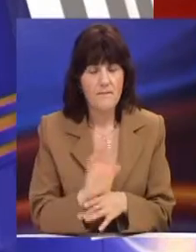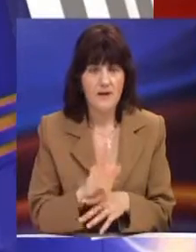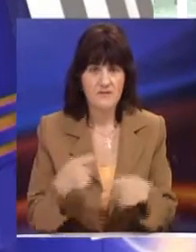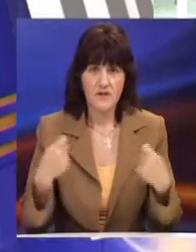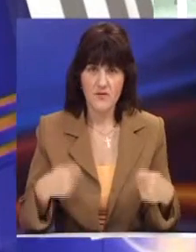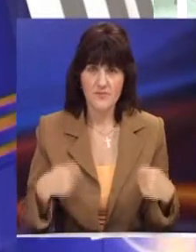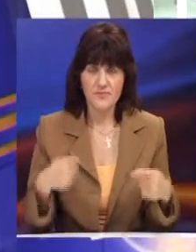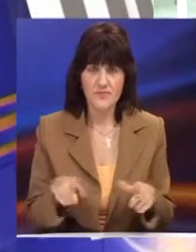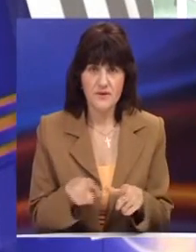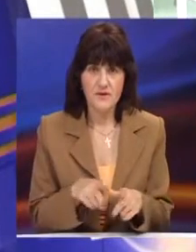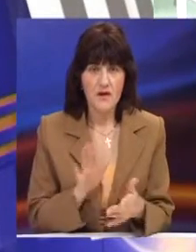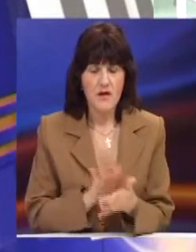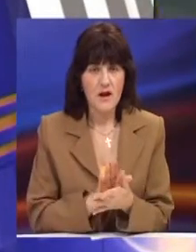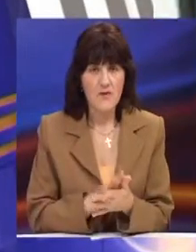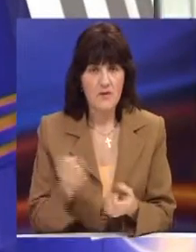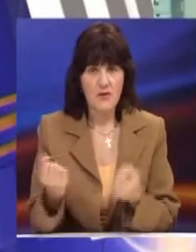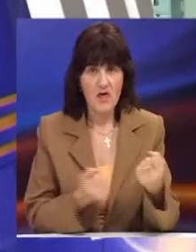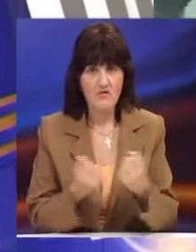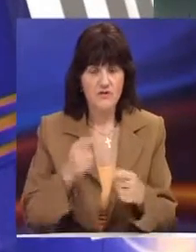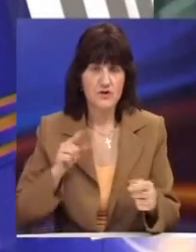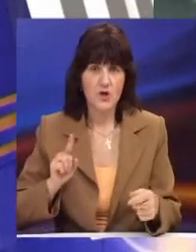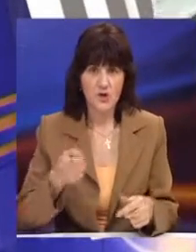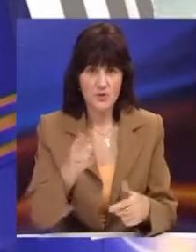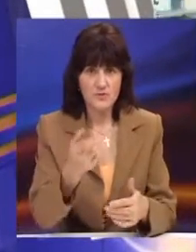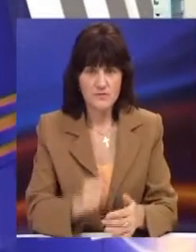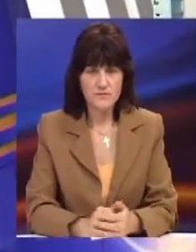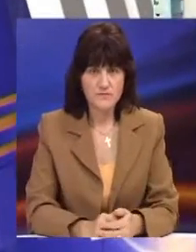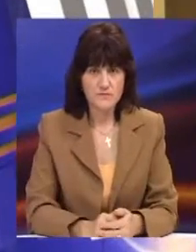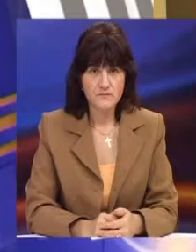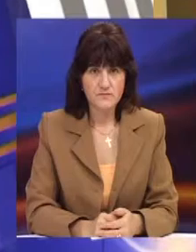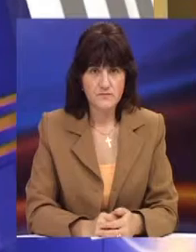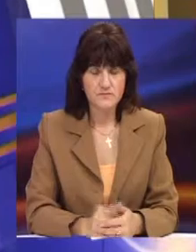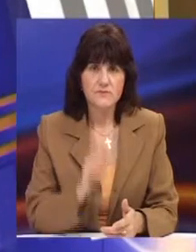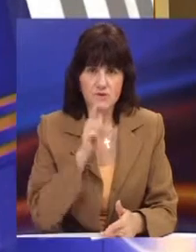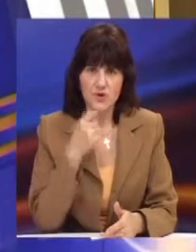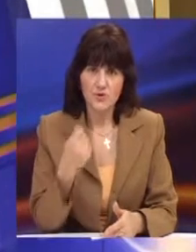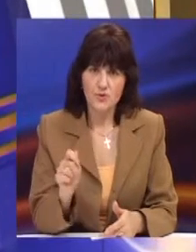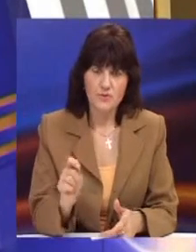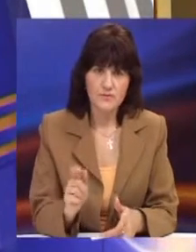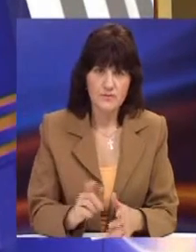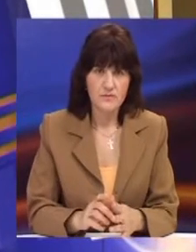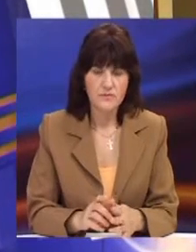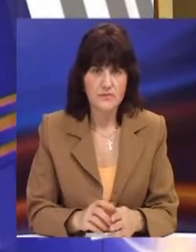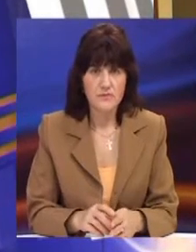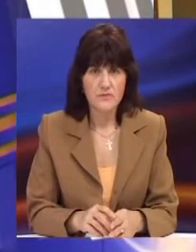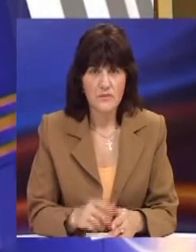to predstavlja luksuz, pogotovo ukoliko se voze na dužim relacijama. Malo je skup, preskup je,